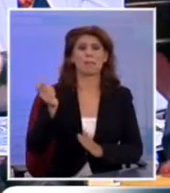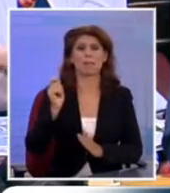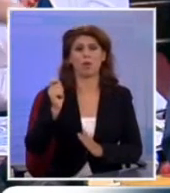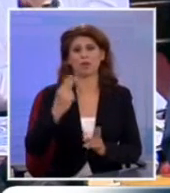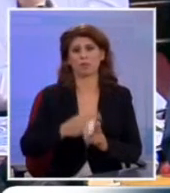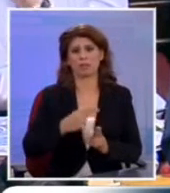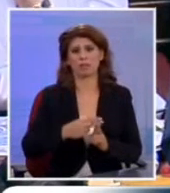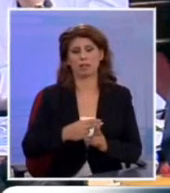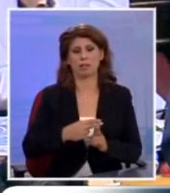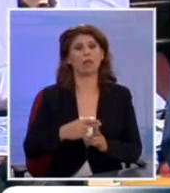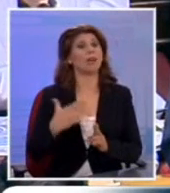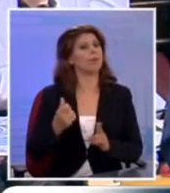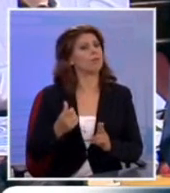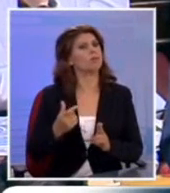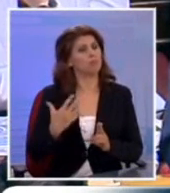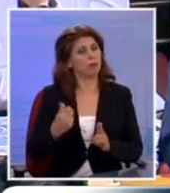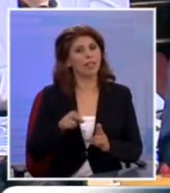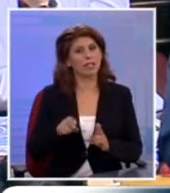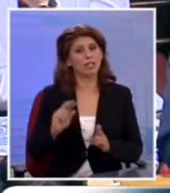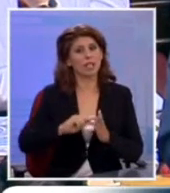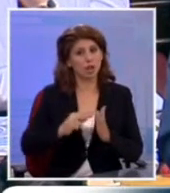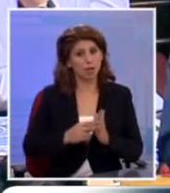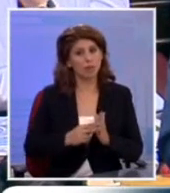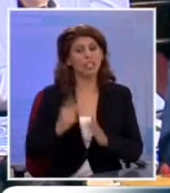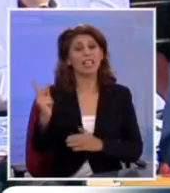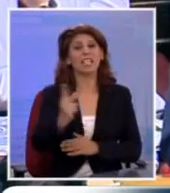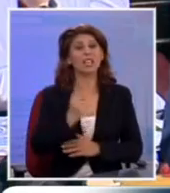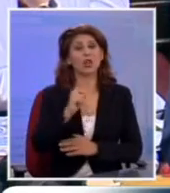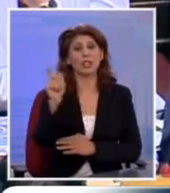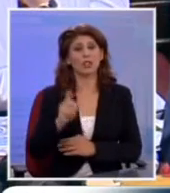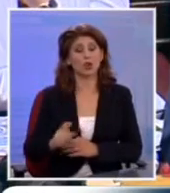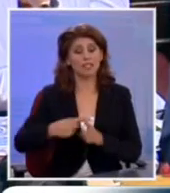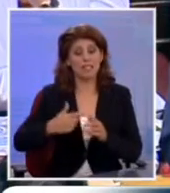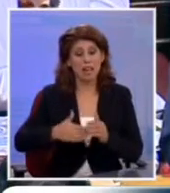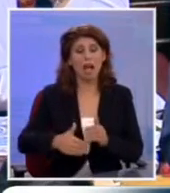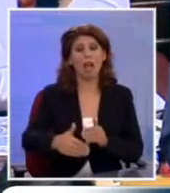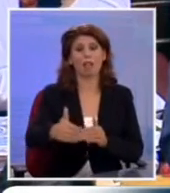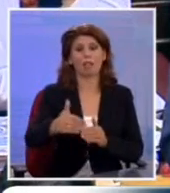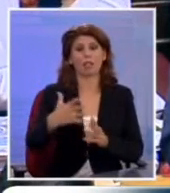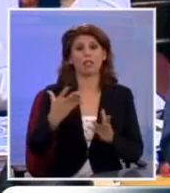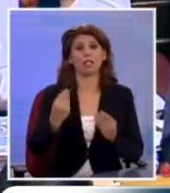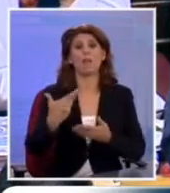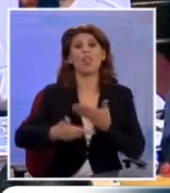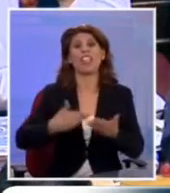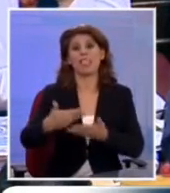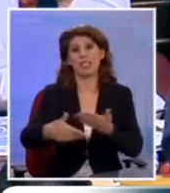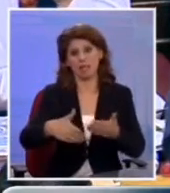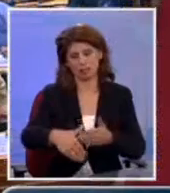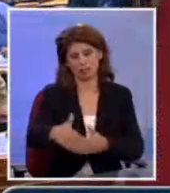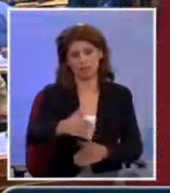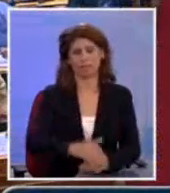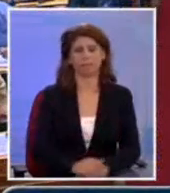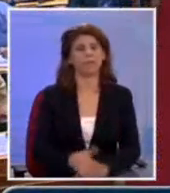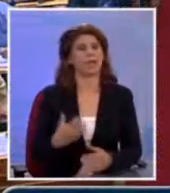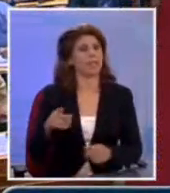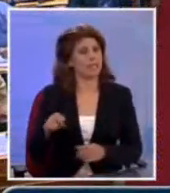σημασίας που θα καθορίσει την οικονομική και κοινωνική ζωή της χώρας, ίσως και για αρκετές γενιές. Θα καθορίζει το